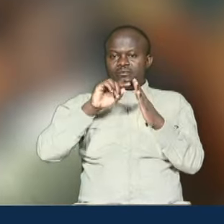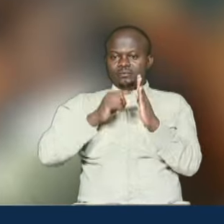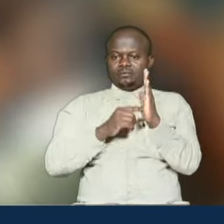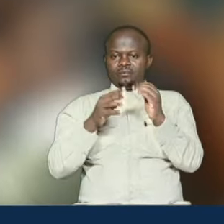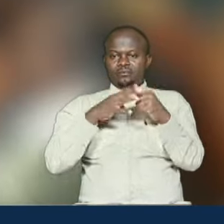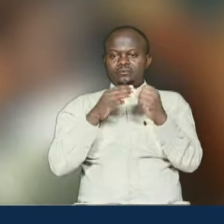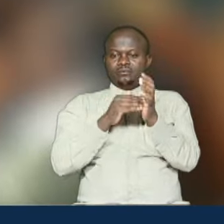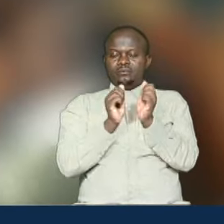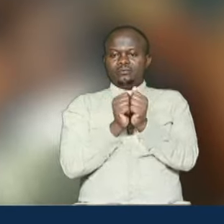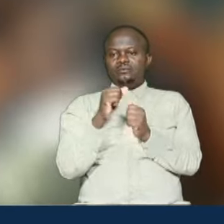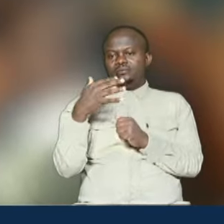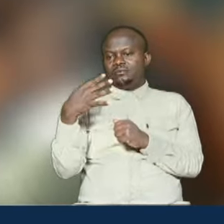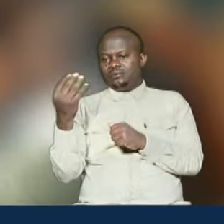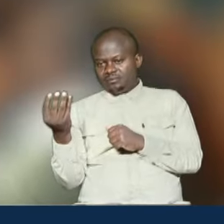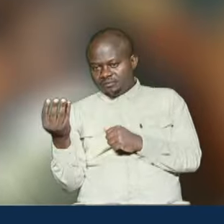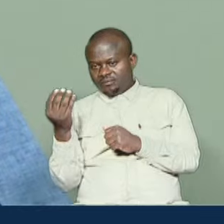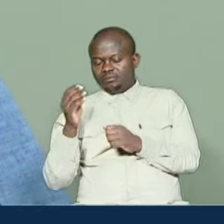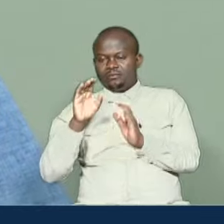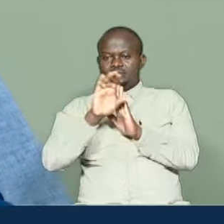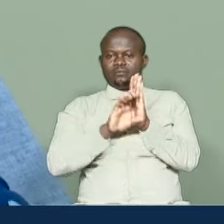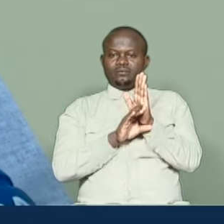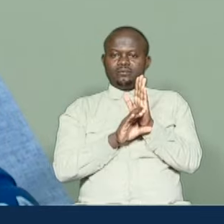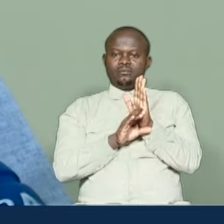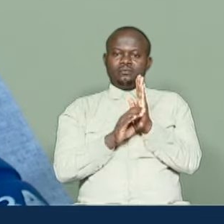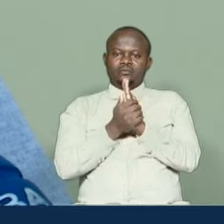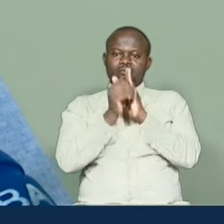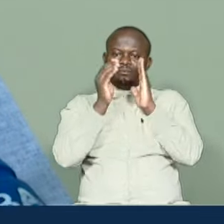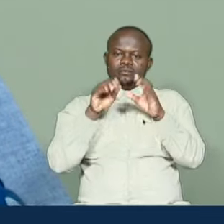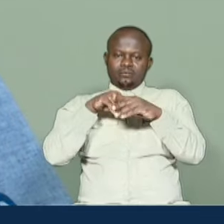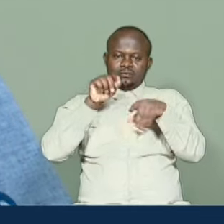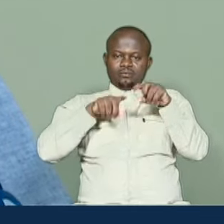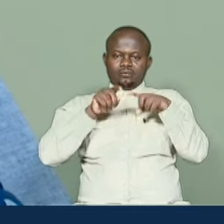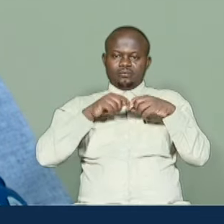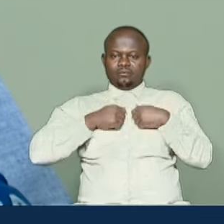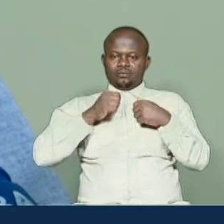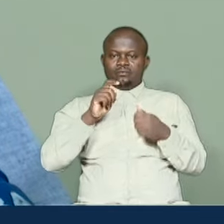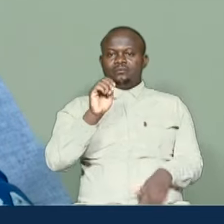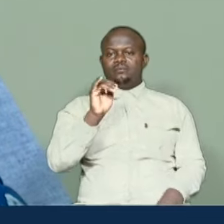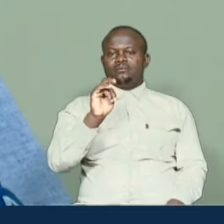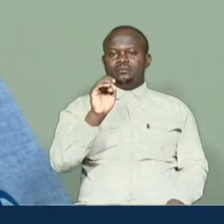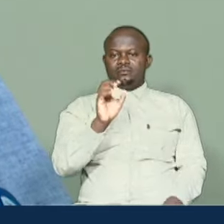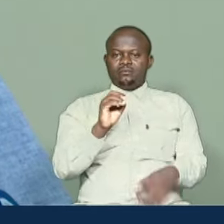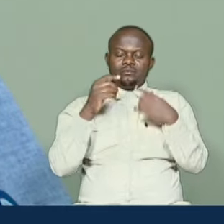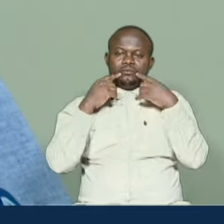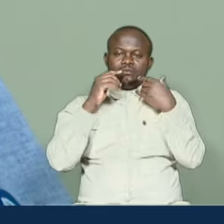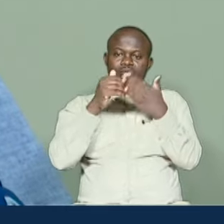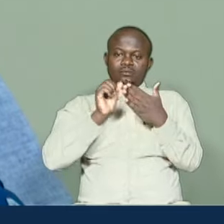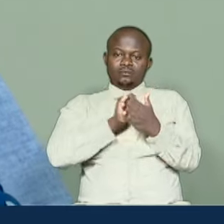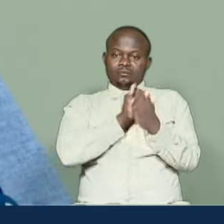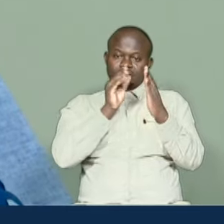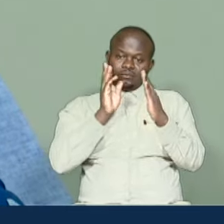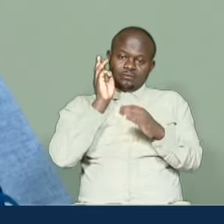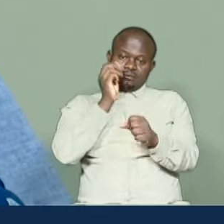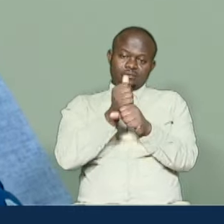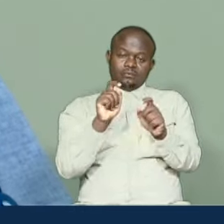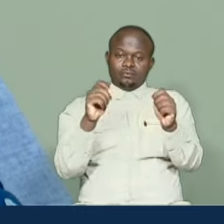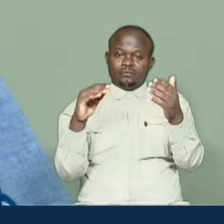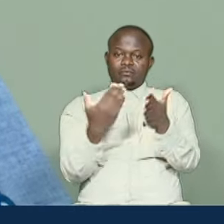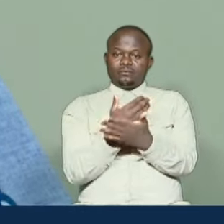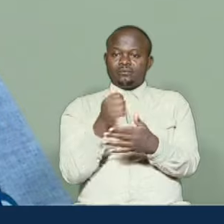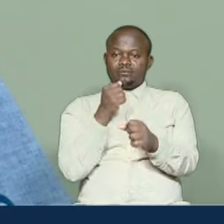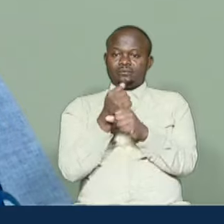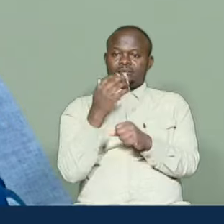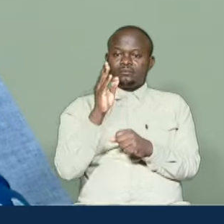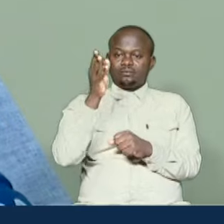n'iya 54 z'itegeko nshinga. Inararibonye muri politiki y'u Rwanda Tito Rutaremara avuga ko abasenateri bagiye gukora manda nshya y'imyaka 5 iri